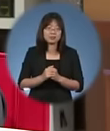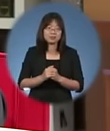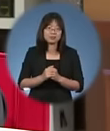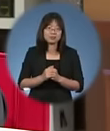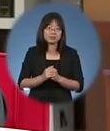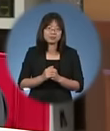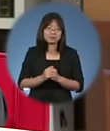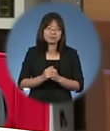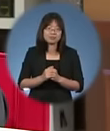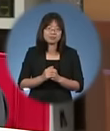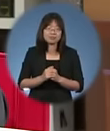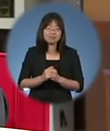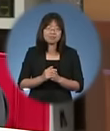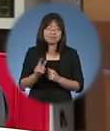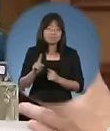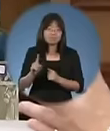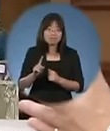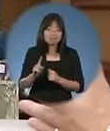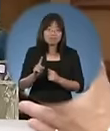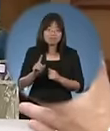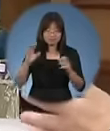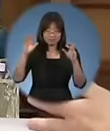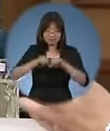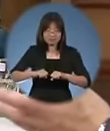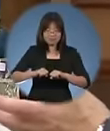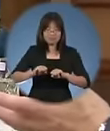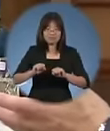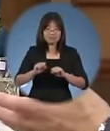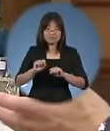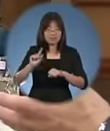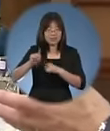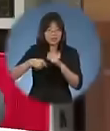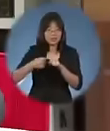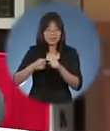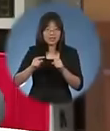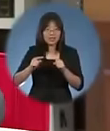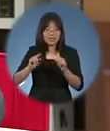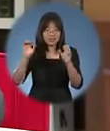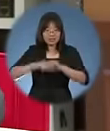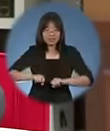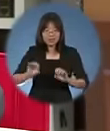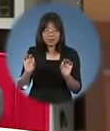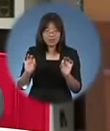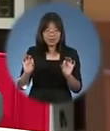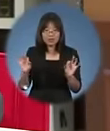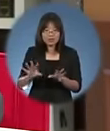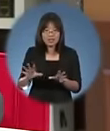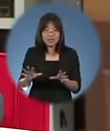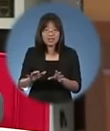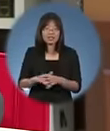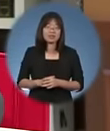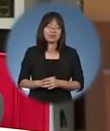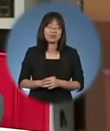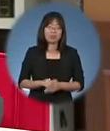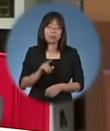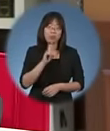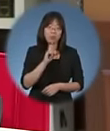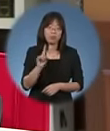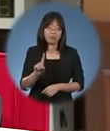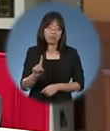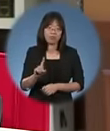몰락을 시작하는 나라예요. 그렇죠, 그렇죠. 불과 100년이 안 돼요. 전 최전성기가. 그 이야기는 뭐냐 하니까